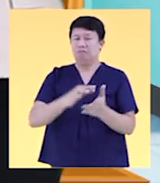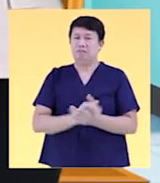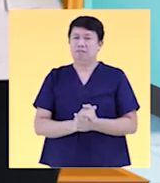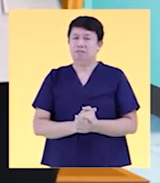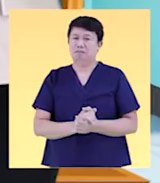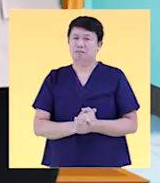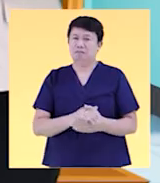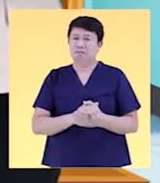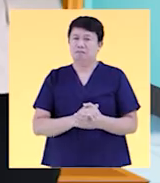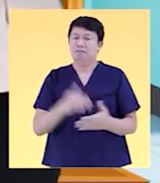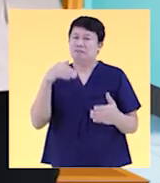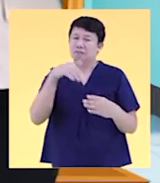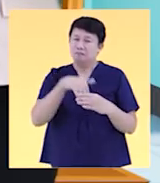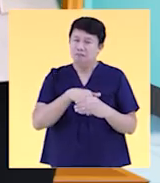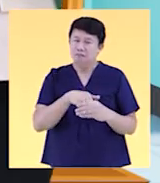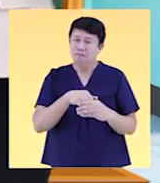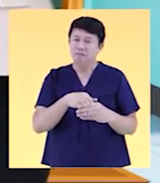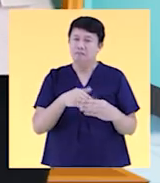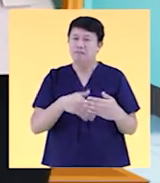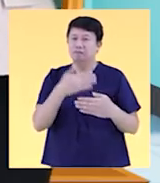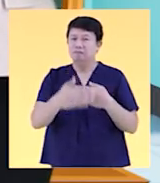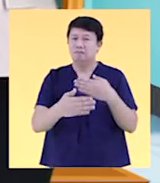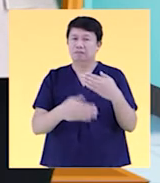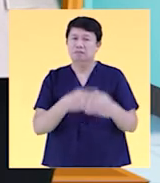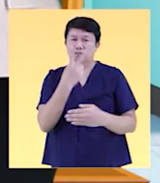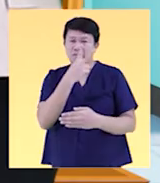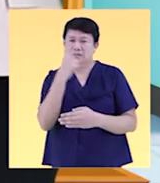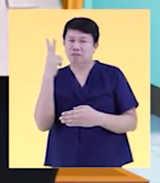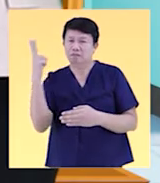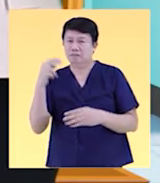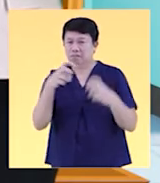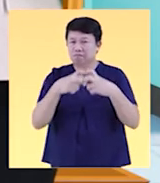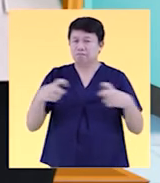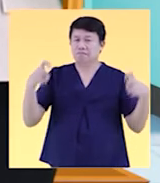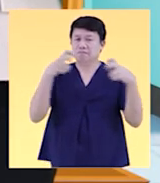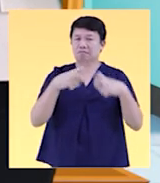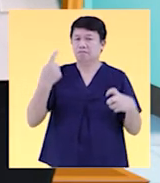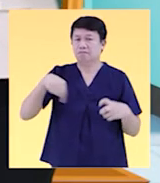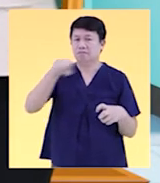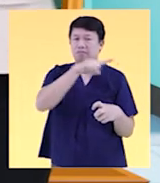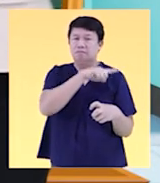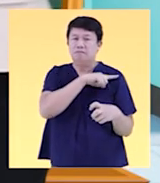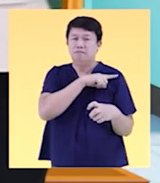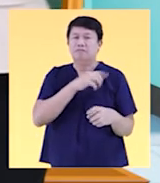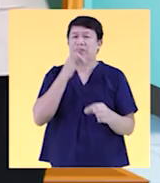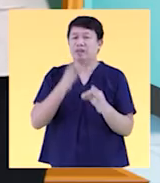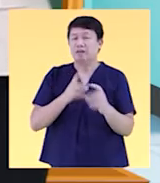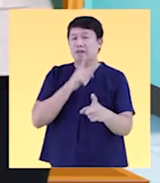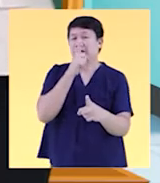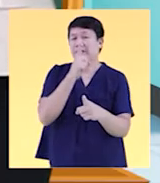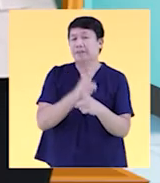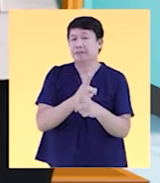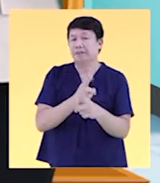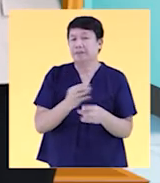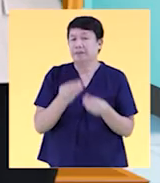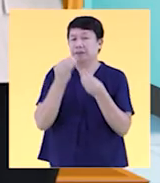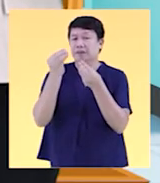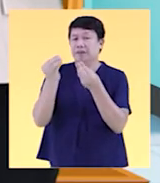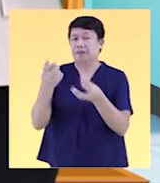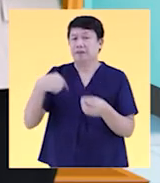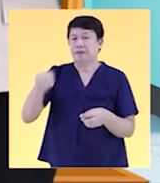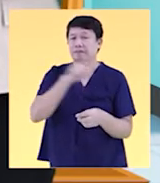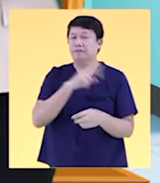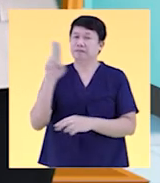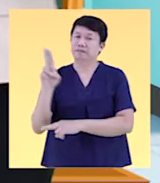back. Sa hakbang na ito, titignan o susuriin natin kung tama ang mga